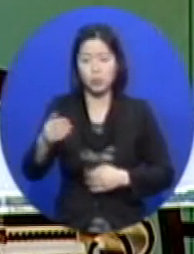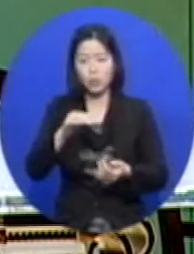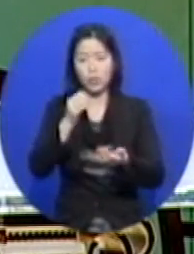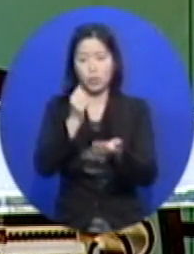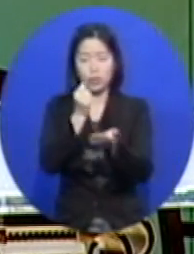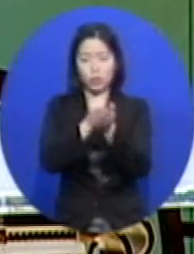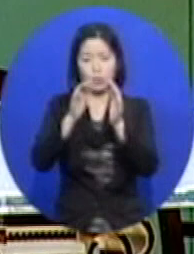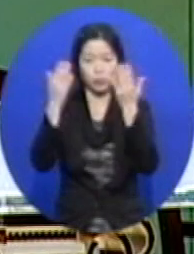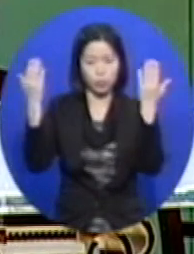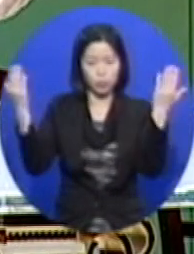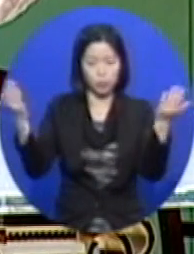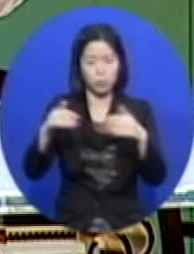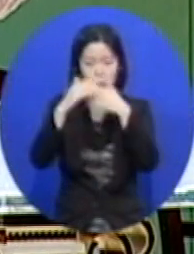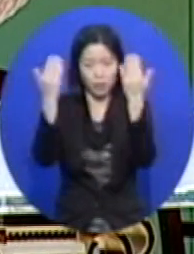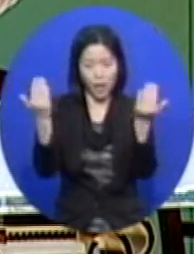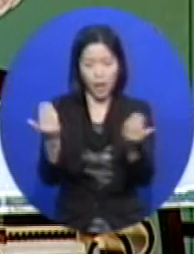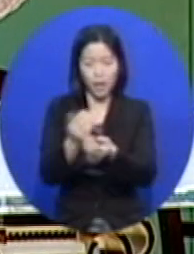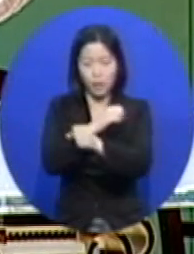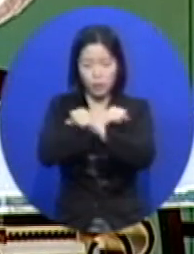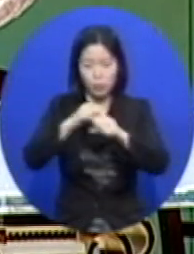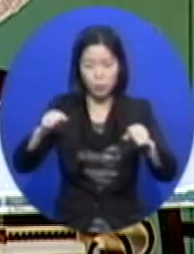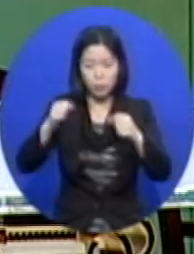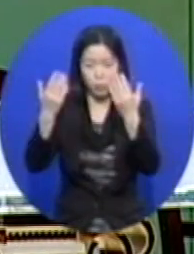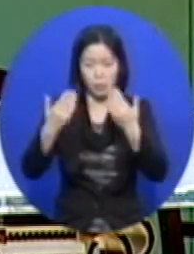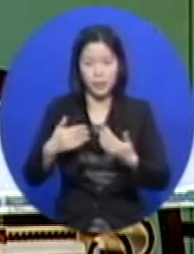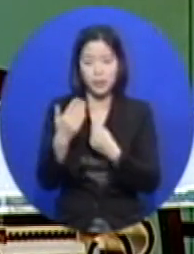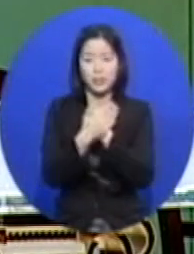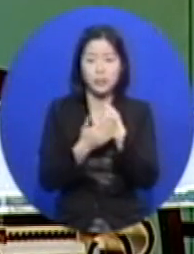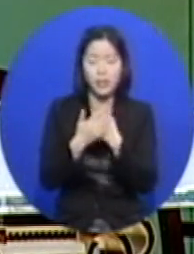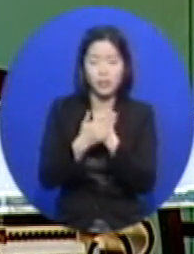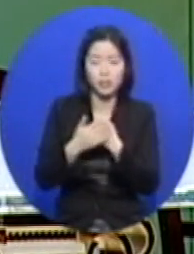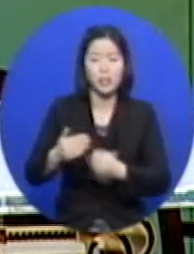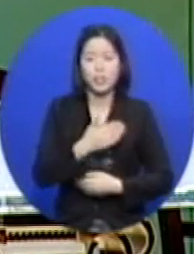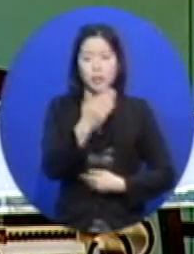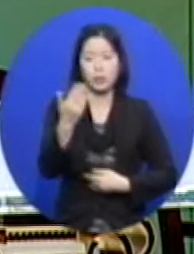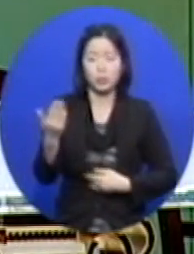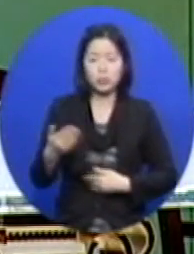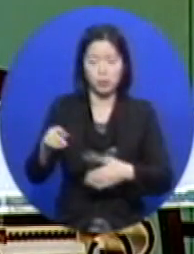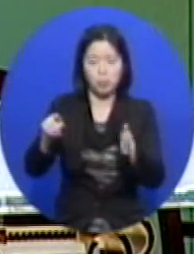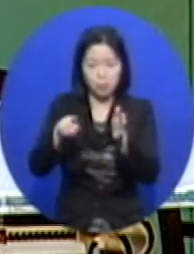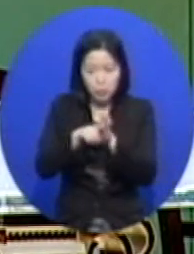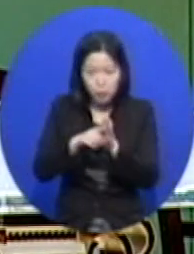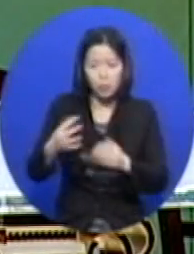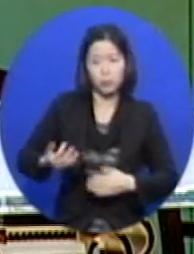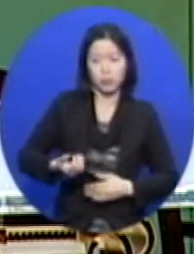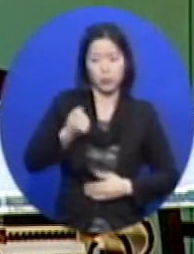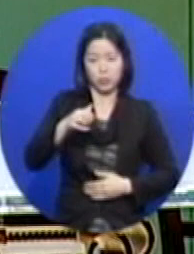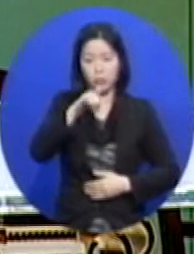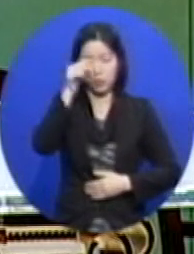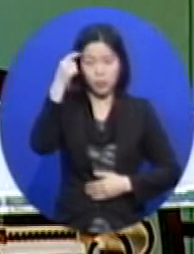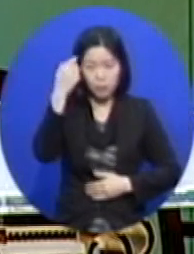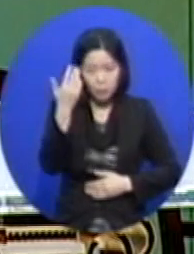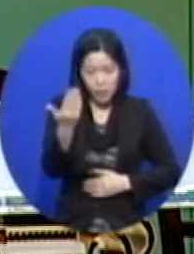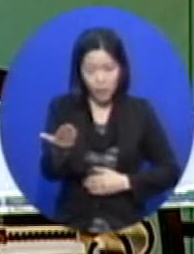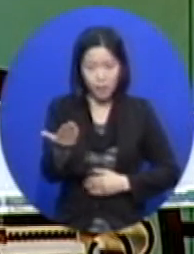다 용서 받은 이 은혜를 여러분은 정말 믿고 누리고 있습니까